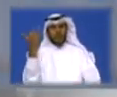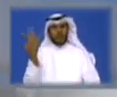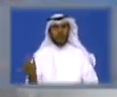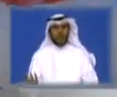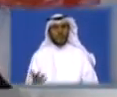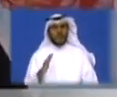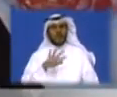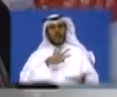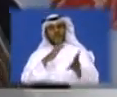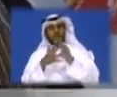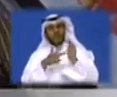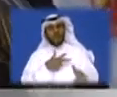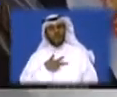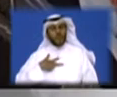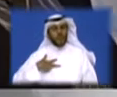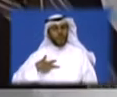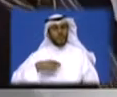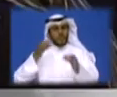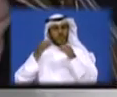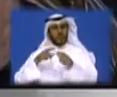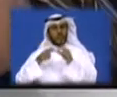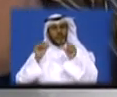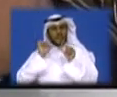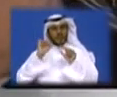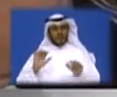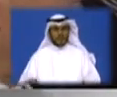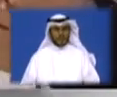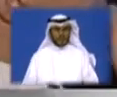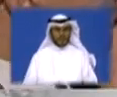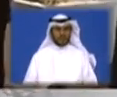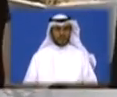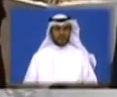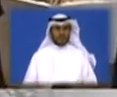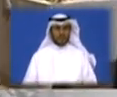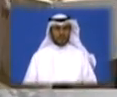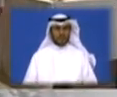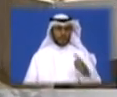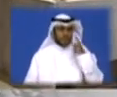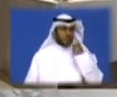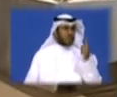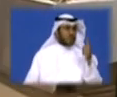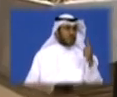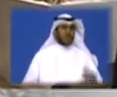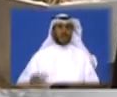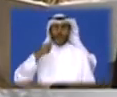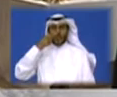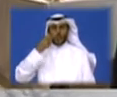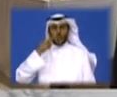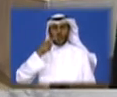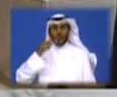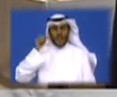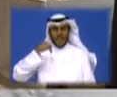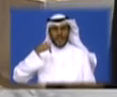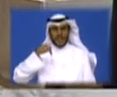الحوكمة إقليميا وتحديدا في منطقة الخليج العربية. ولكن هل ما يطبق